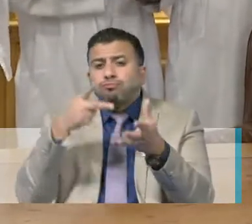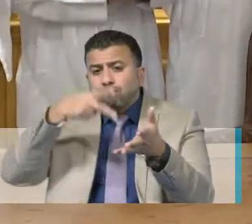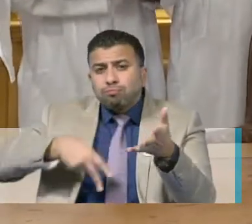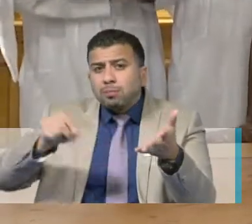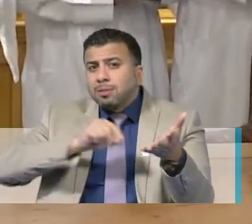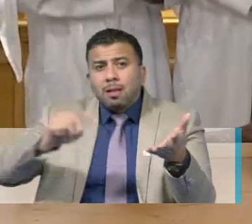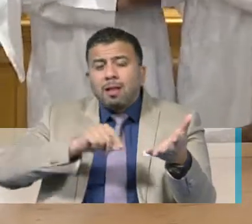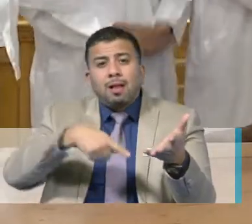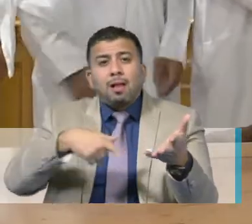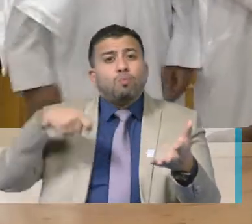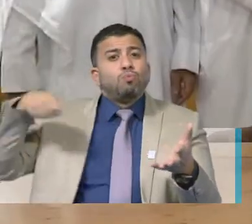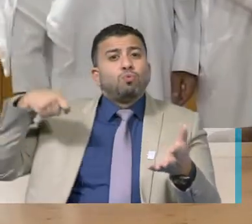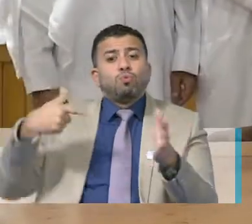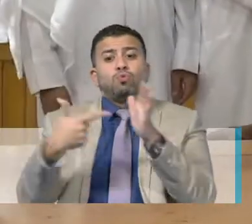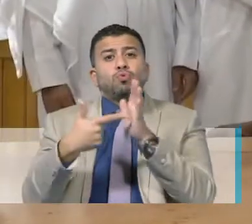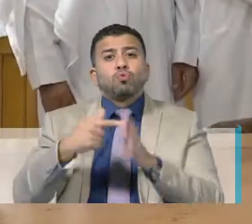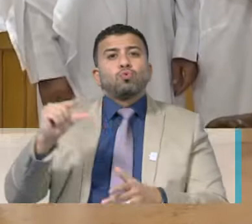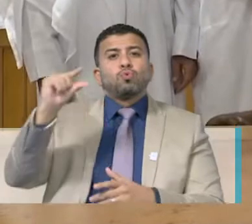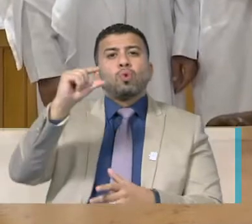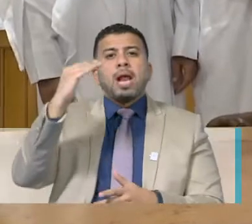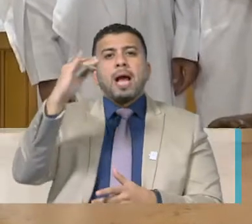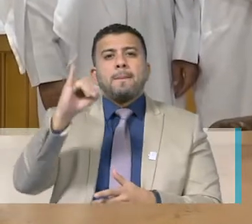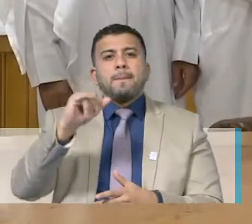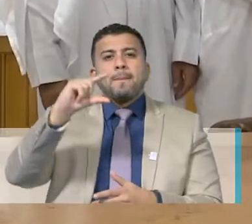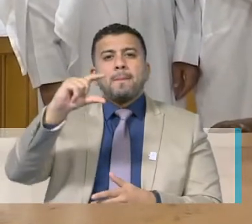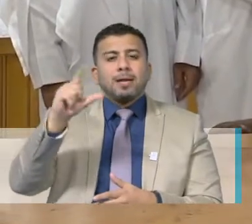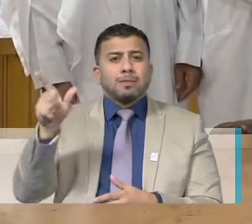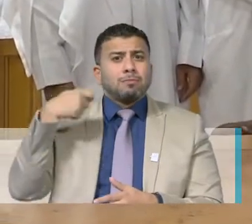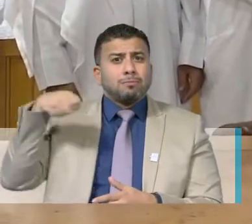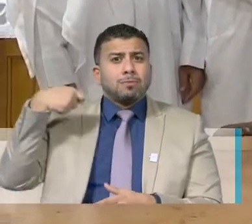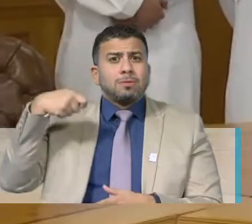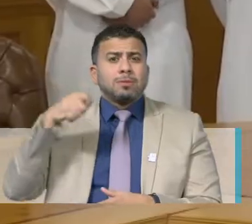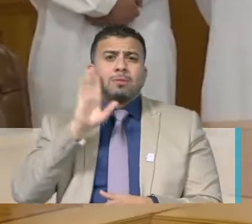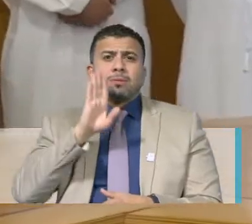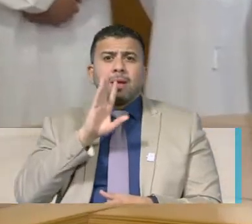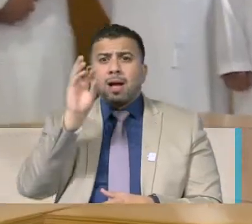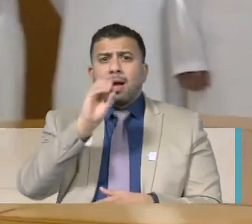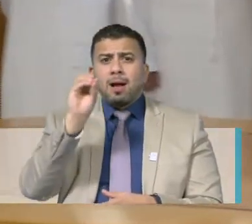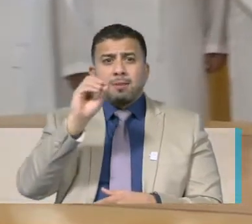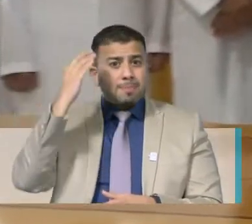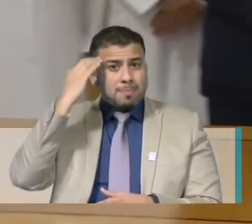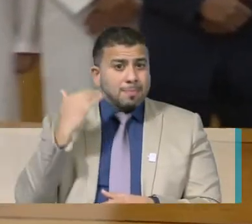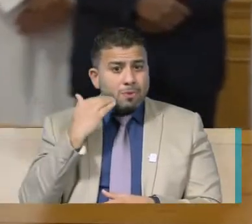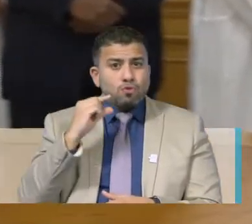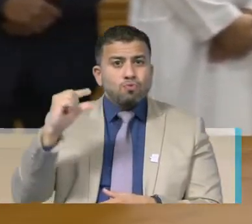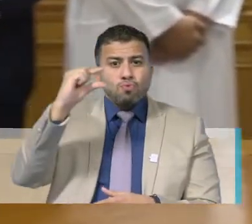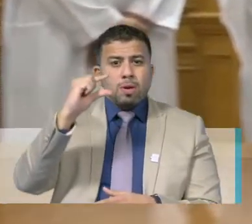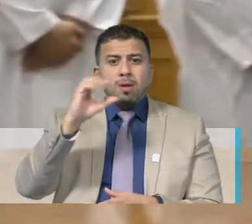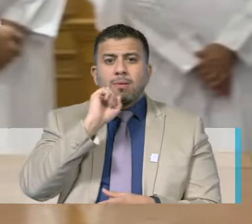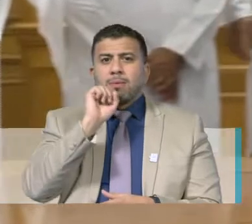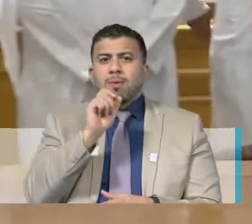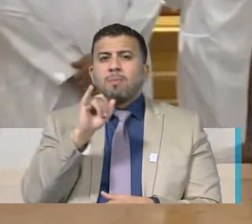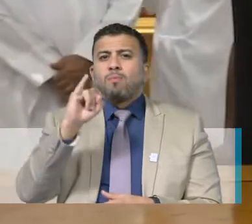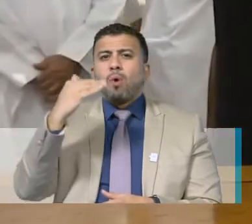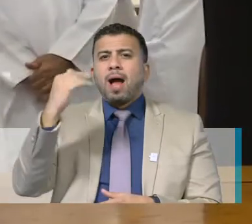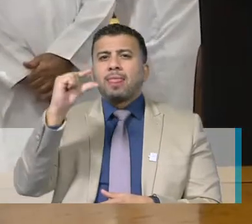جامعة الشارقة مديرها الدكتور حميد النعيمي وعن هيئة الشارقة للتعليم الخاص رئيستها سعادة الدكتورة محدثة